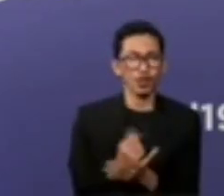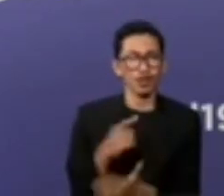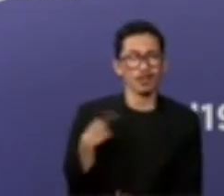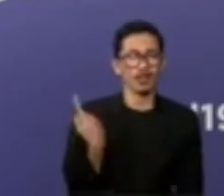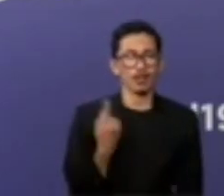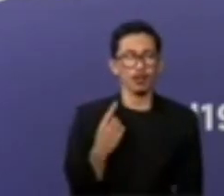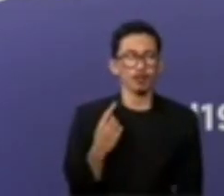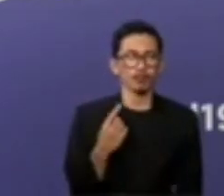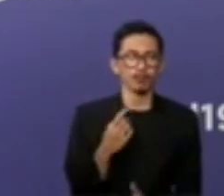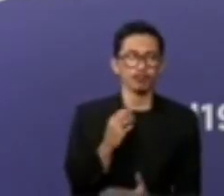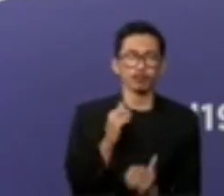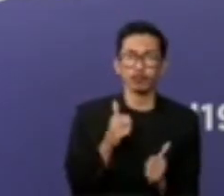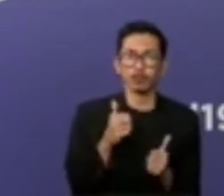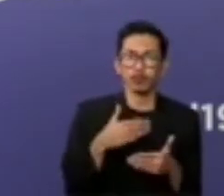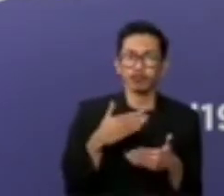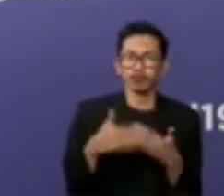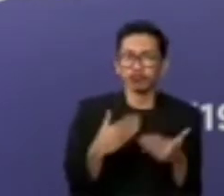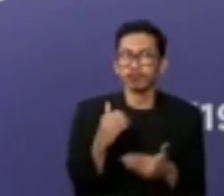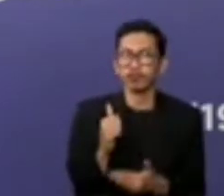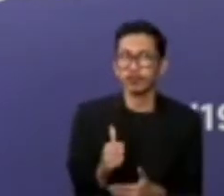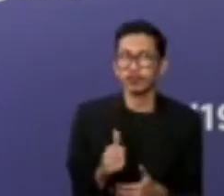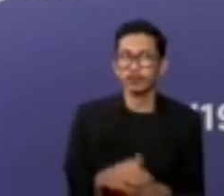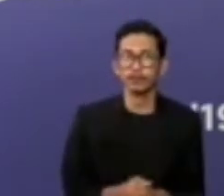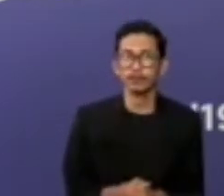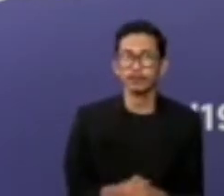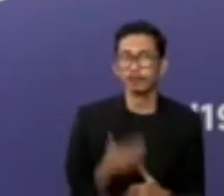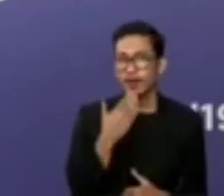kita mampu melaksanakan ini dan kita pasti mampu. Terima kasih, selamat sore.